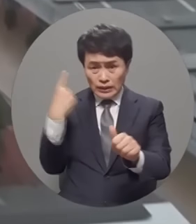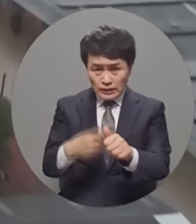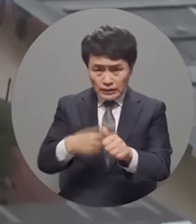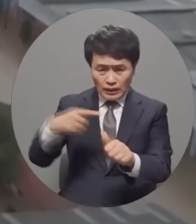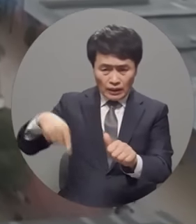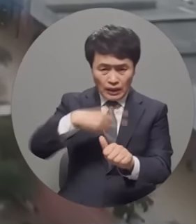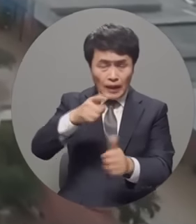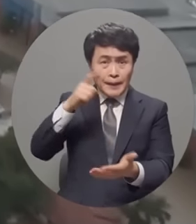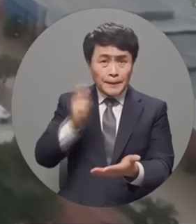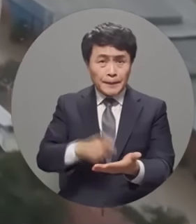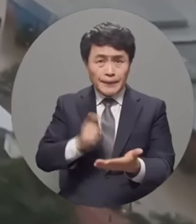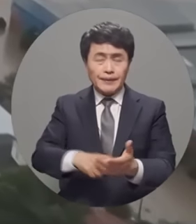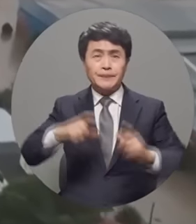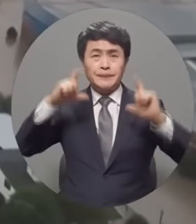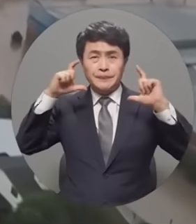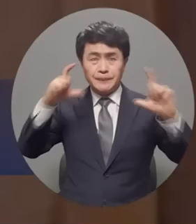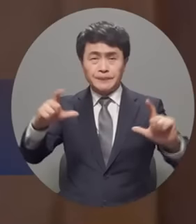비상사태를 즉각 선포했습니다.